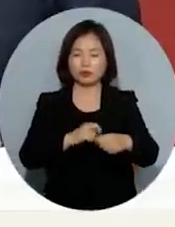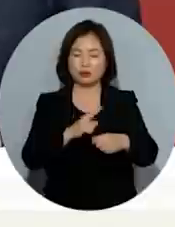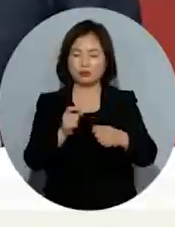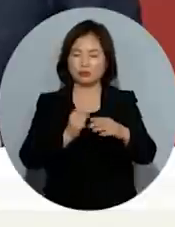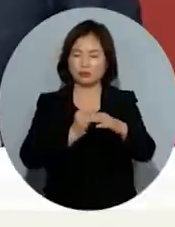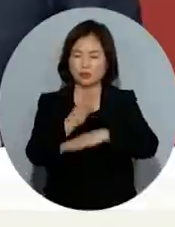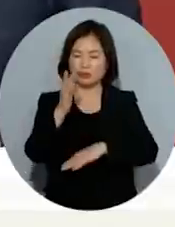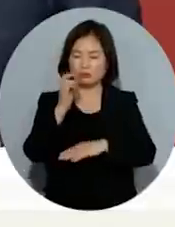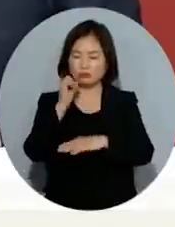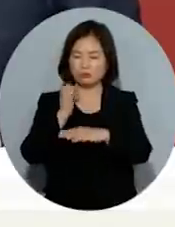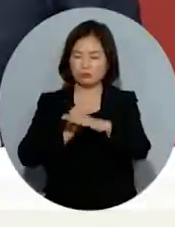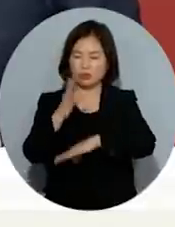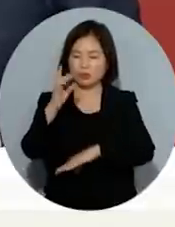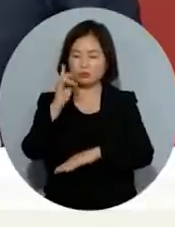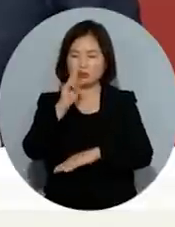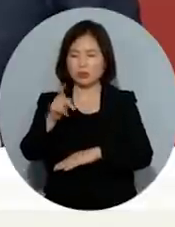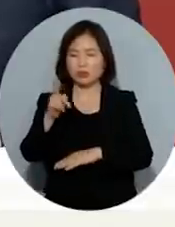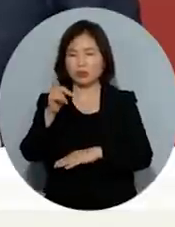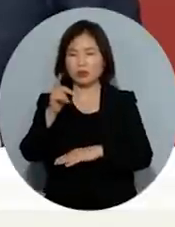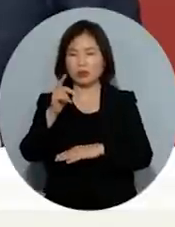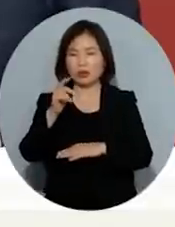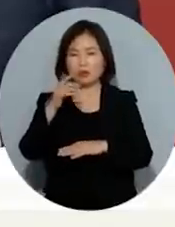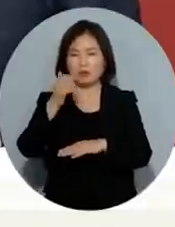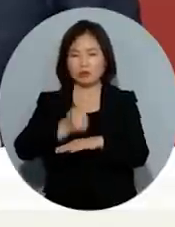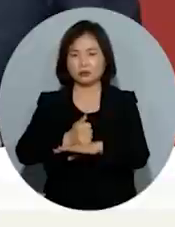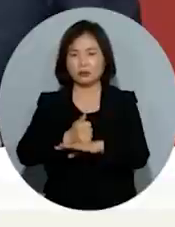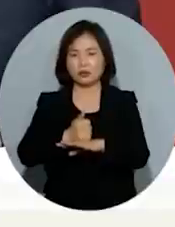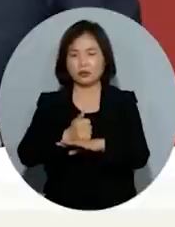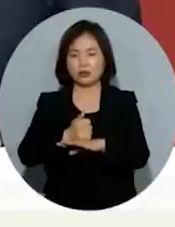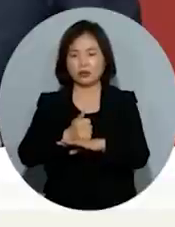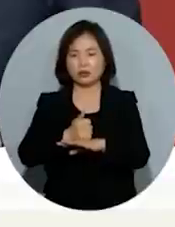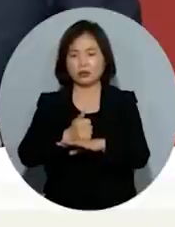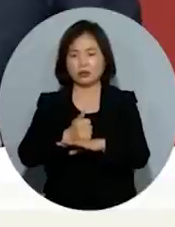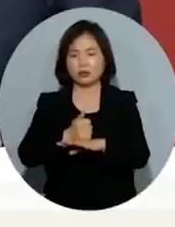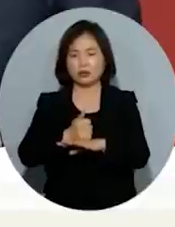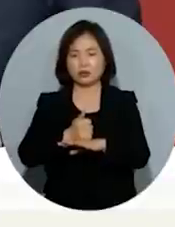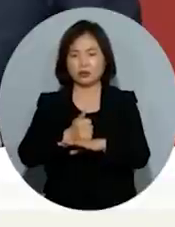신호입니다. 그렇죠. 그게 마지막 레드라인이거든요.